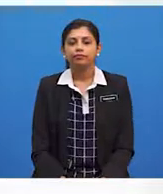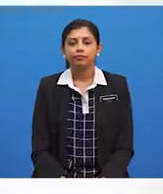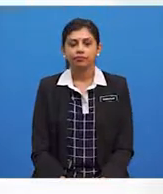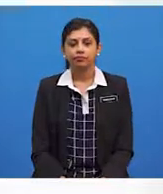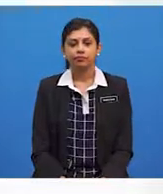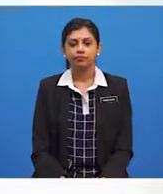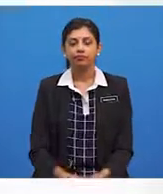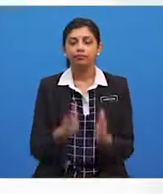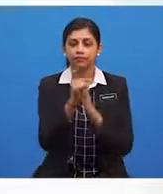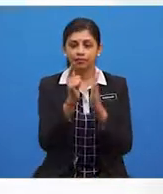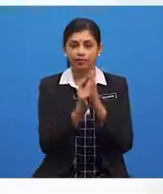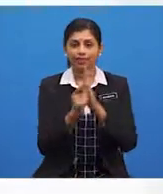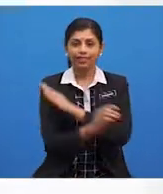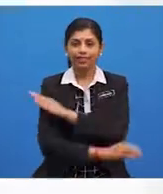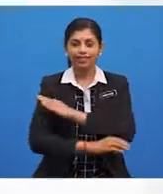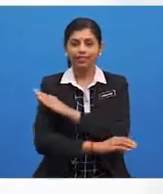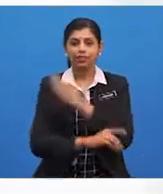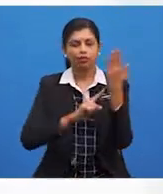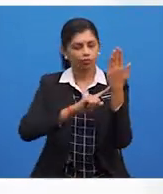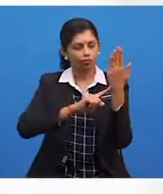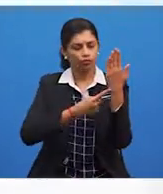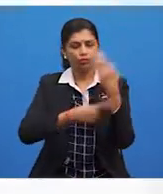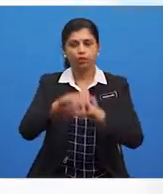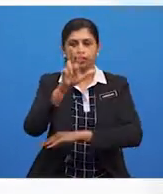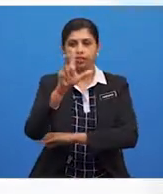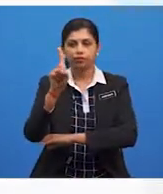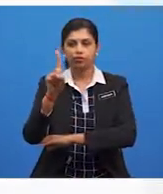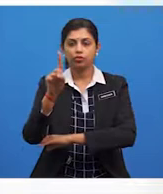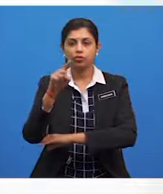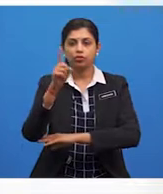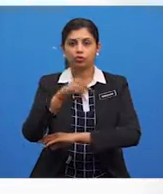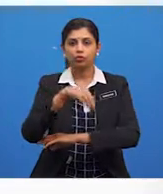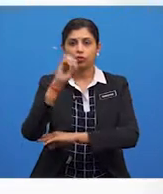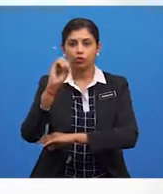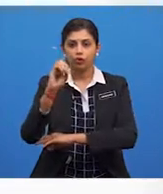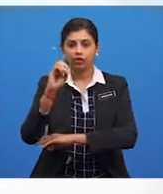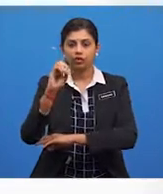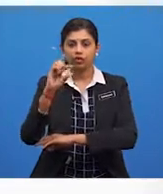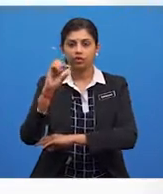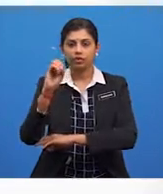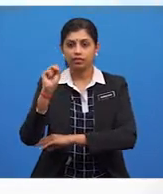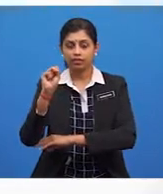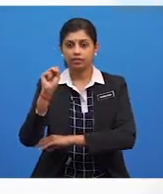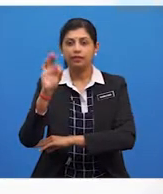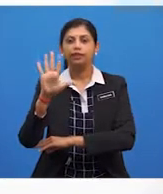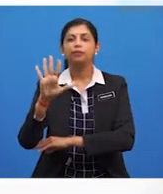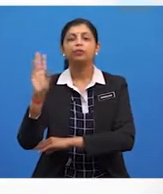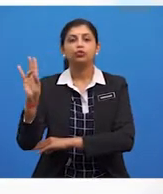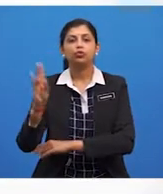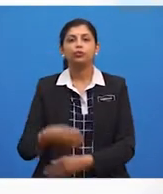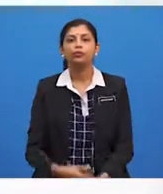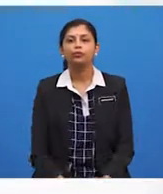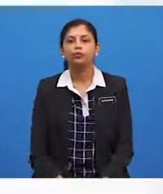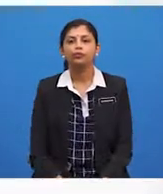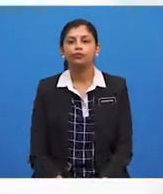Perlembagaan negara kita mula dikuatkuasakan pada 31 Ogos 1957. Perlembagaan